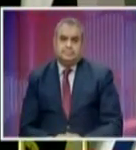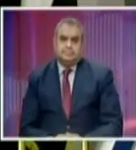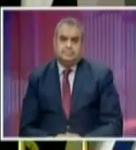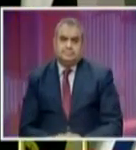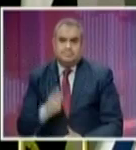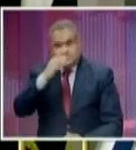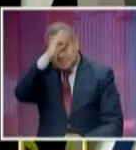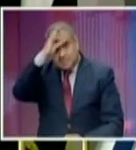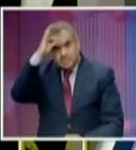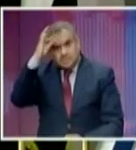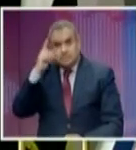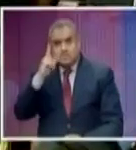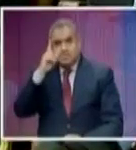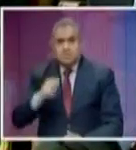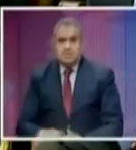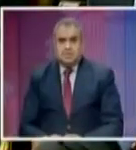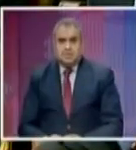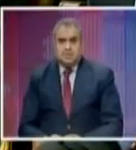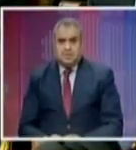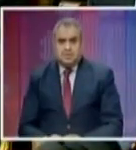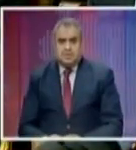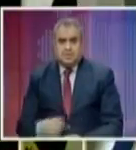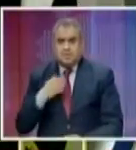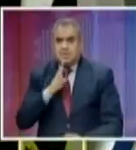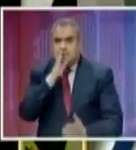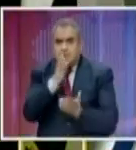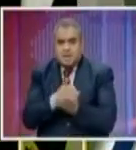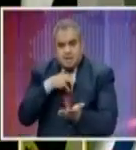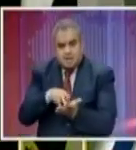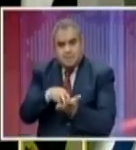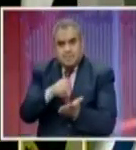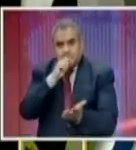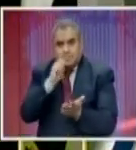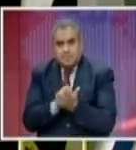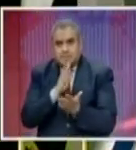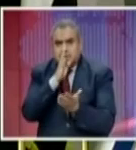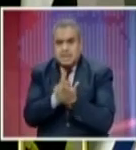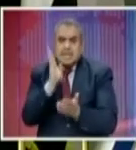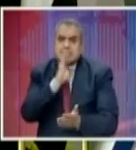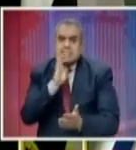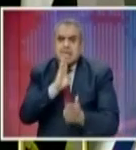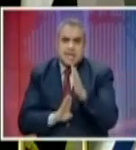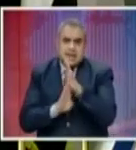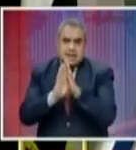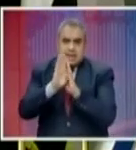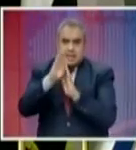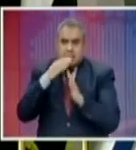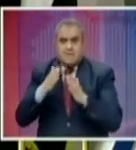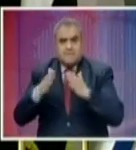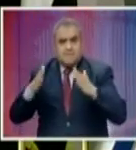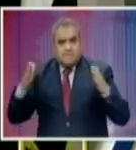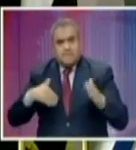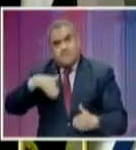وإن شاء الله أكمل المشوار، أكمل تعليمي أكتر